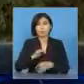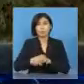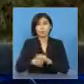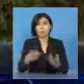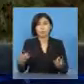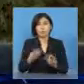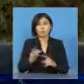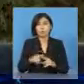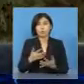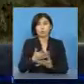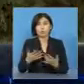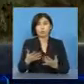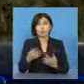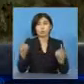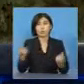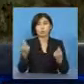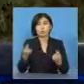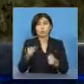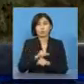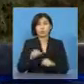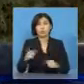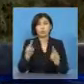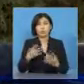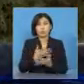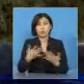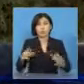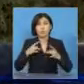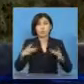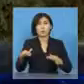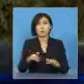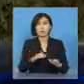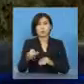жуу, осындай той садақаларды, жаңағы басқа да шараларды,